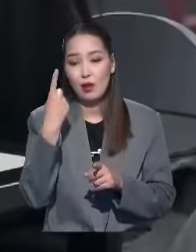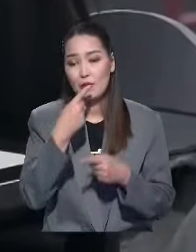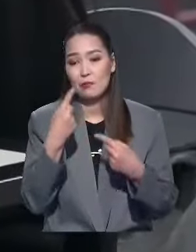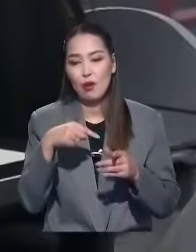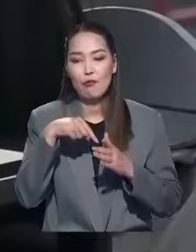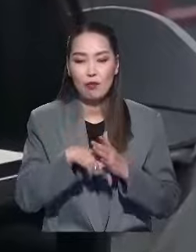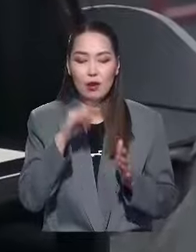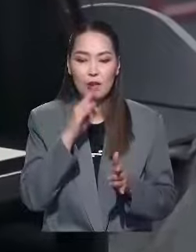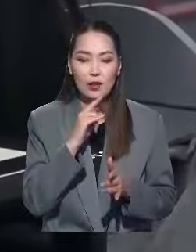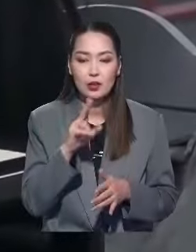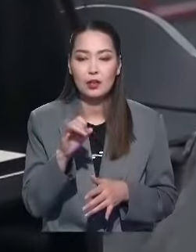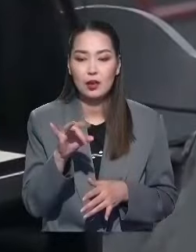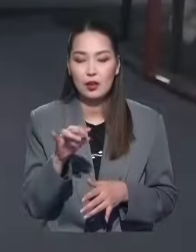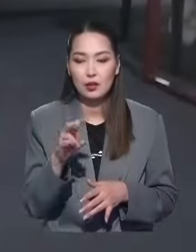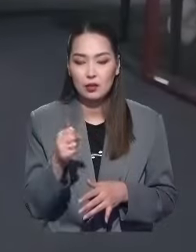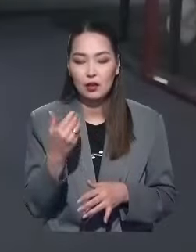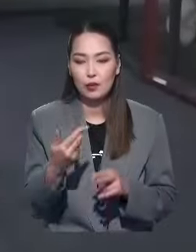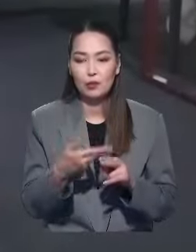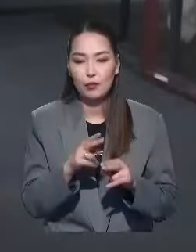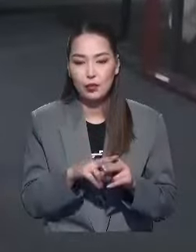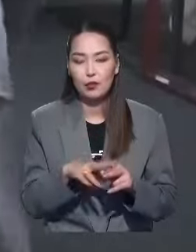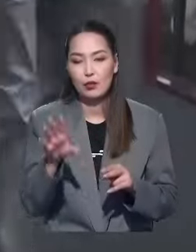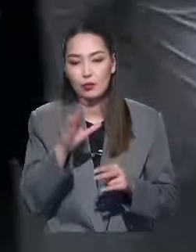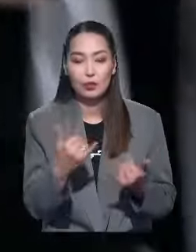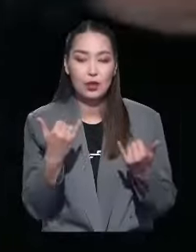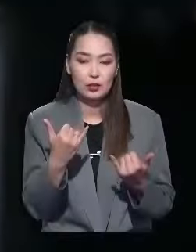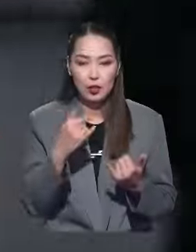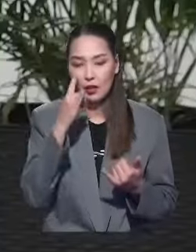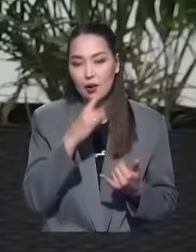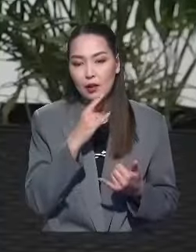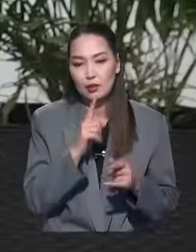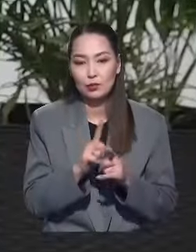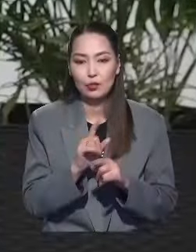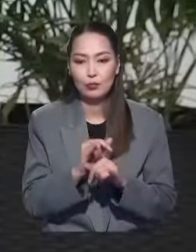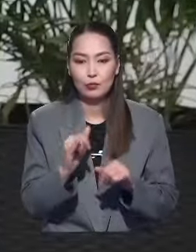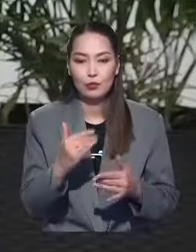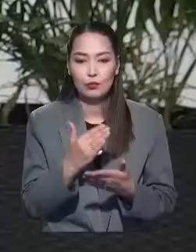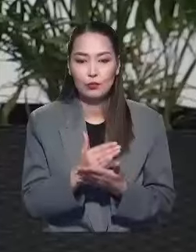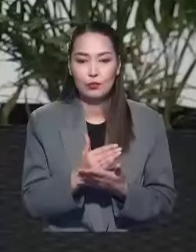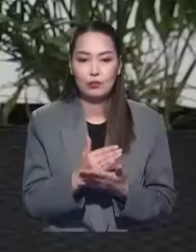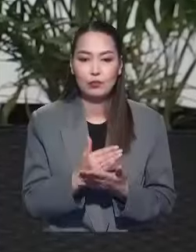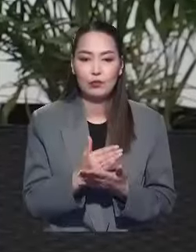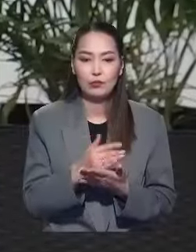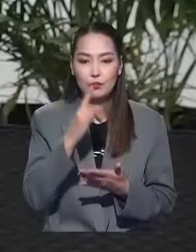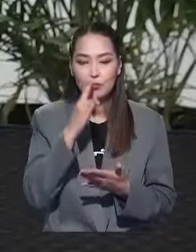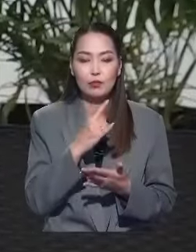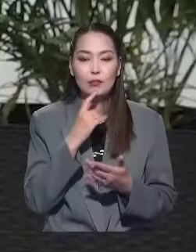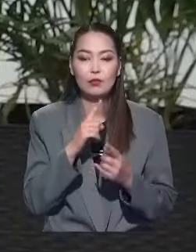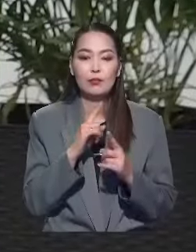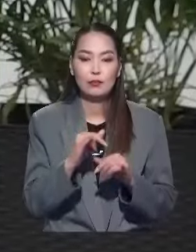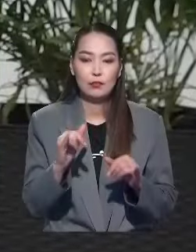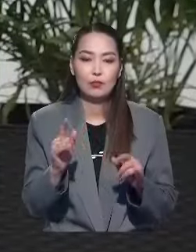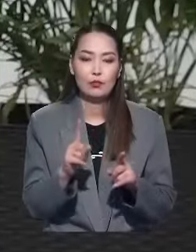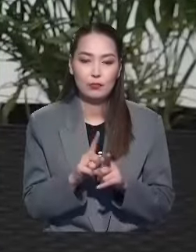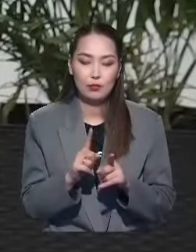Өйткені Каринаның арғы аталары қиын қыстау заманында қазақ елін паналапты. Қазақстанда 130-тан астам ұлт өкілдері бір қара